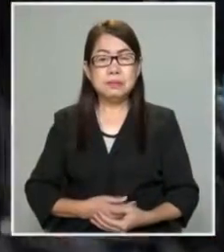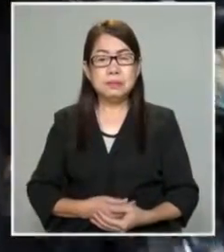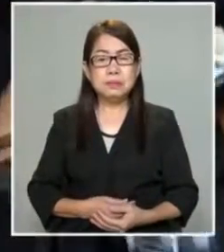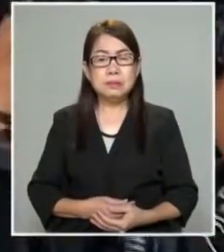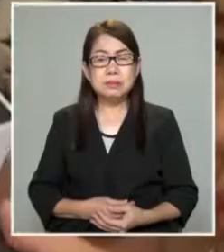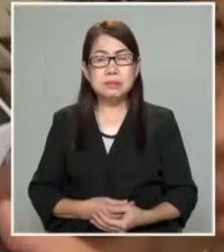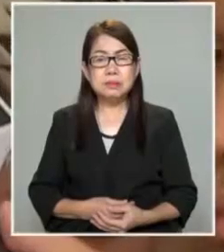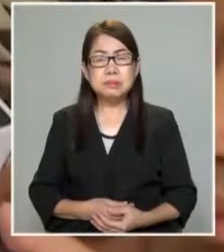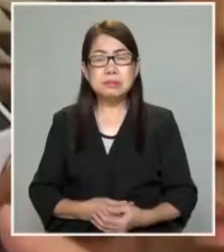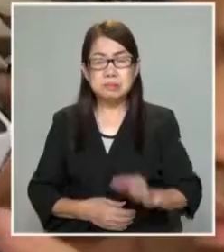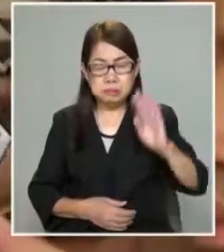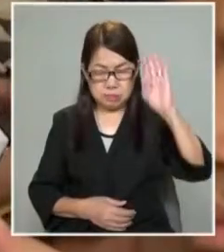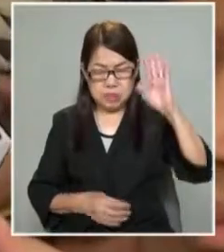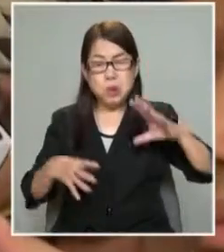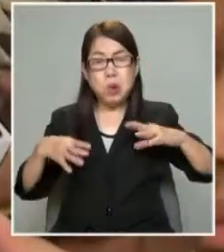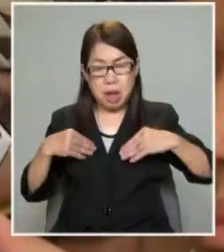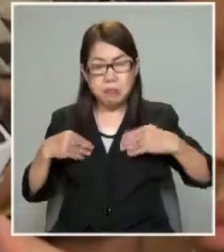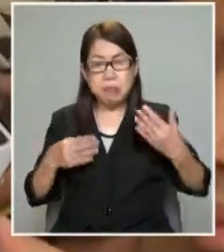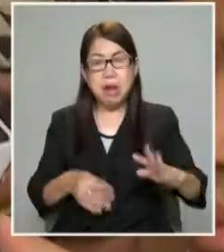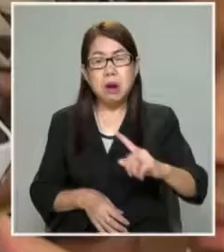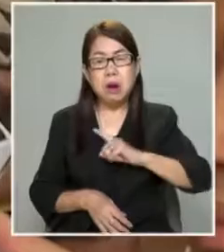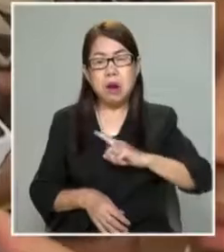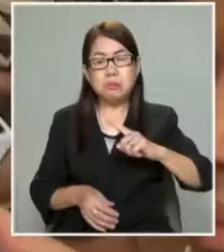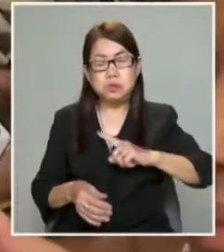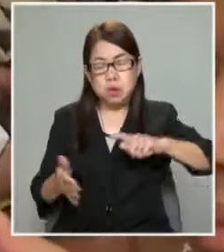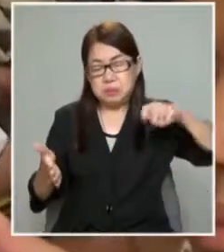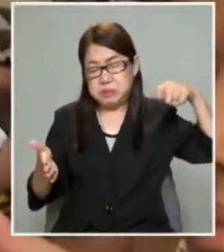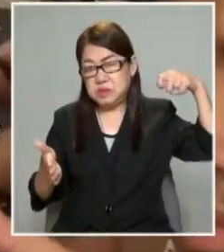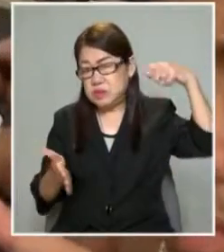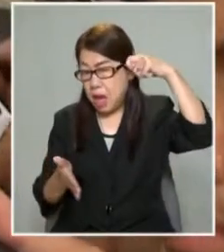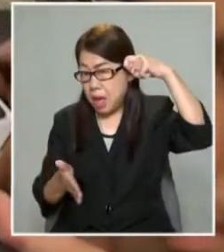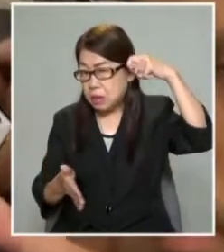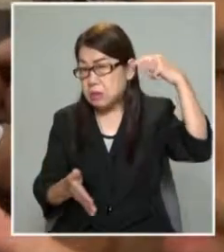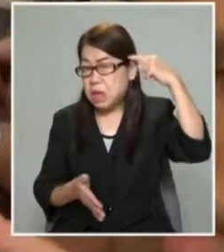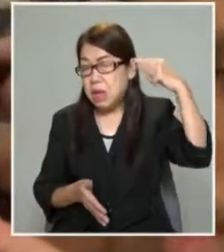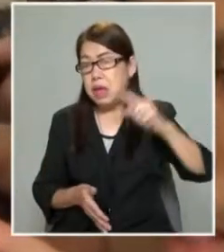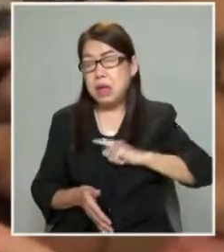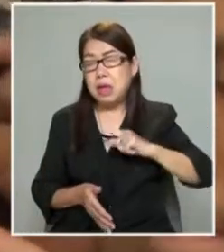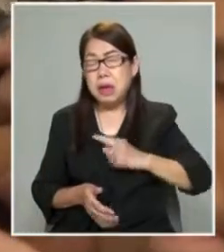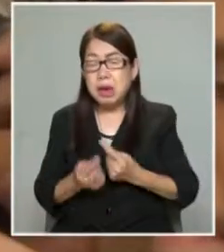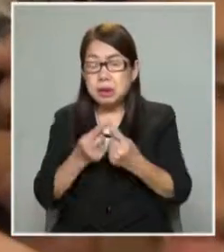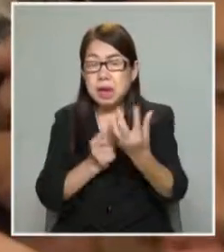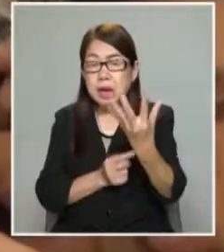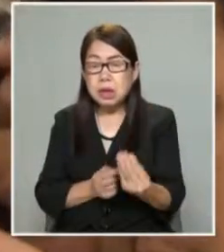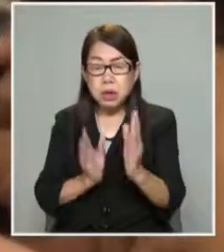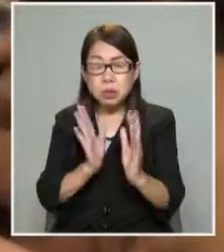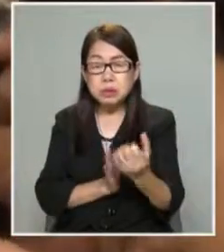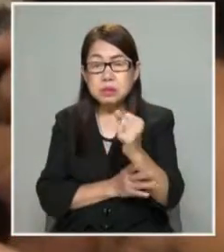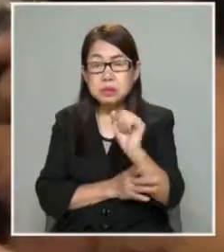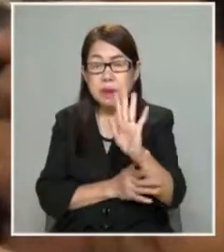ครับให้การเขารับว่าเป็นคนบุกคนลงมือเขารับแล้วครับคร ับแล้วคนที่เหลือ25คนนั้นตอนนี้แจ้งข้อห